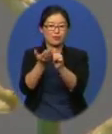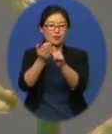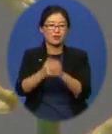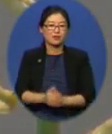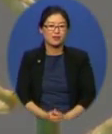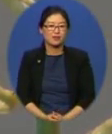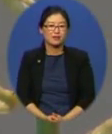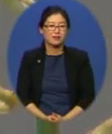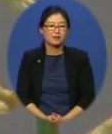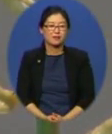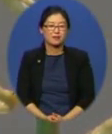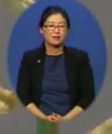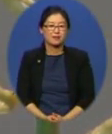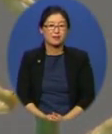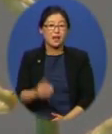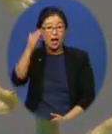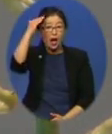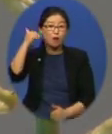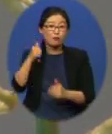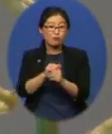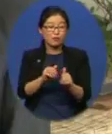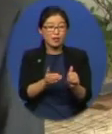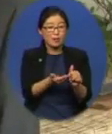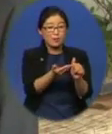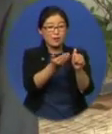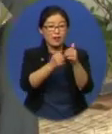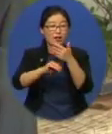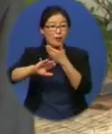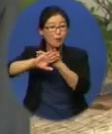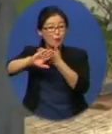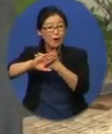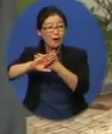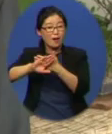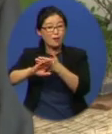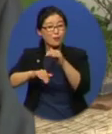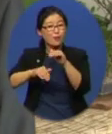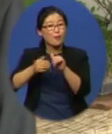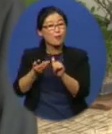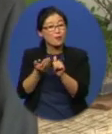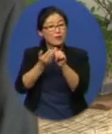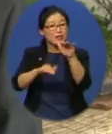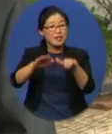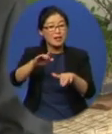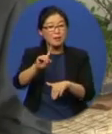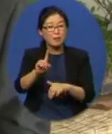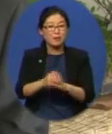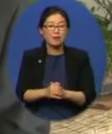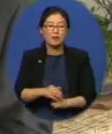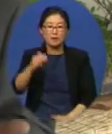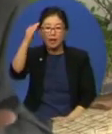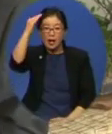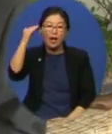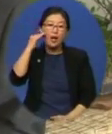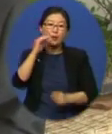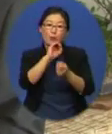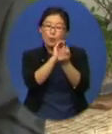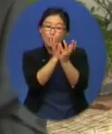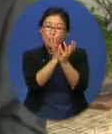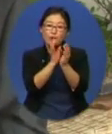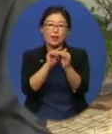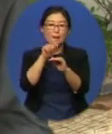토종과 외래종은 어떤 차이가 있는 것일까? 예, 근데 우리 꽃 하면 이게 야생 상태에서 컸기